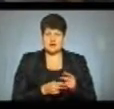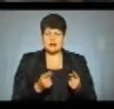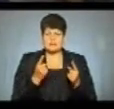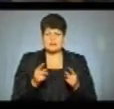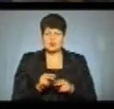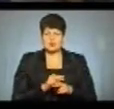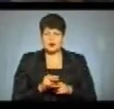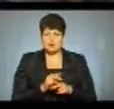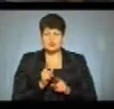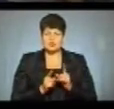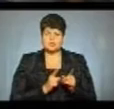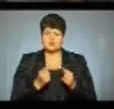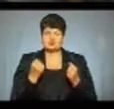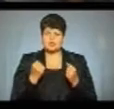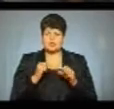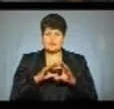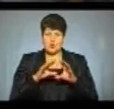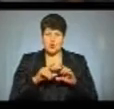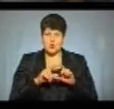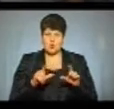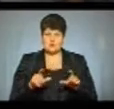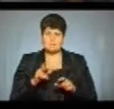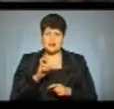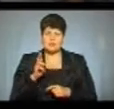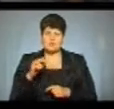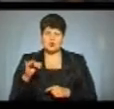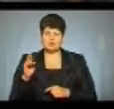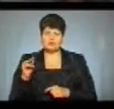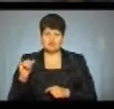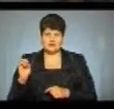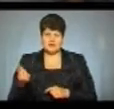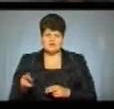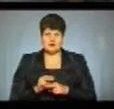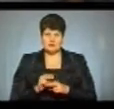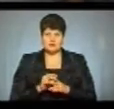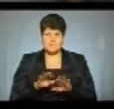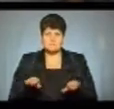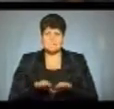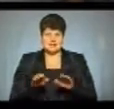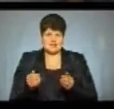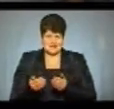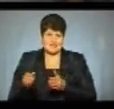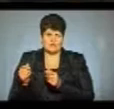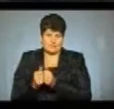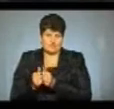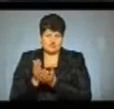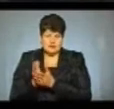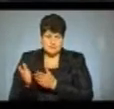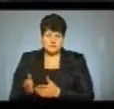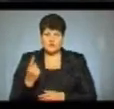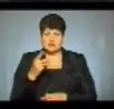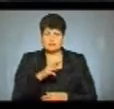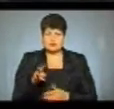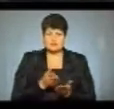капітального ремонту, реконструкції спортивного комплексу на братів Бойчуків, на ремонт басейну, який знаходиться поруч з цим комплексом. Понад мільйон